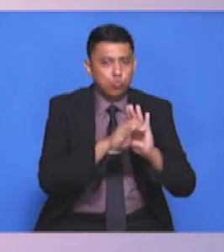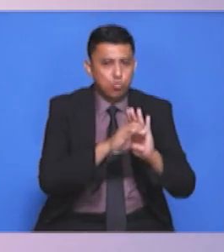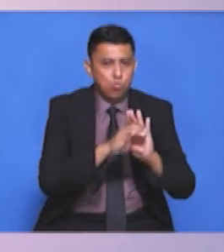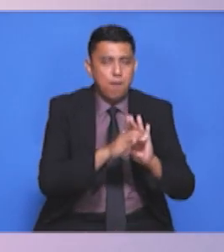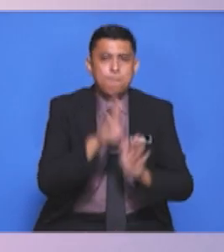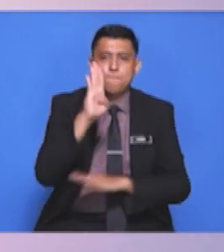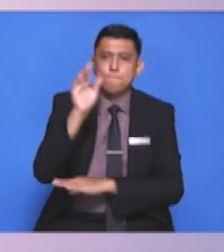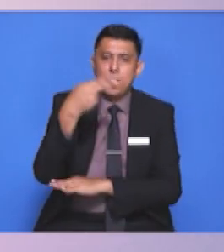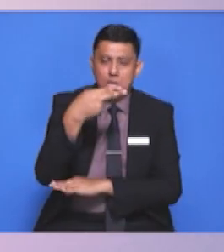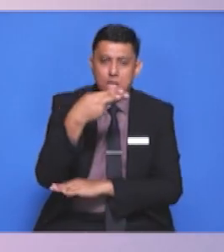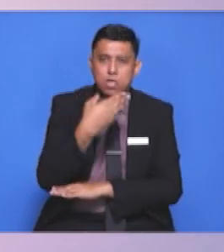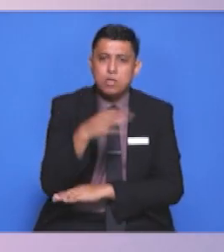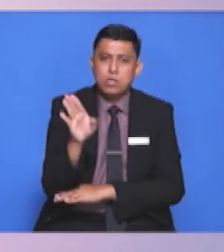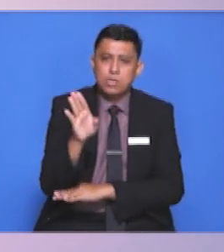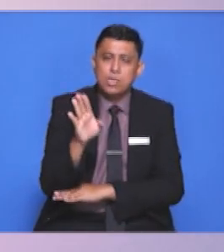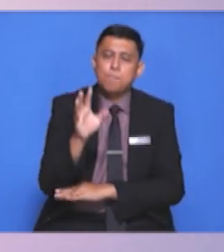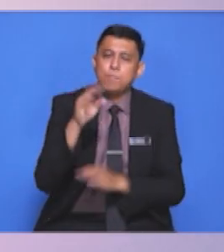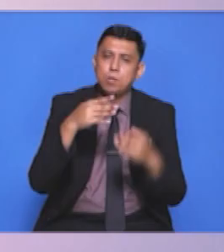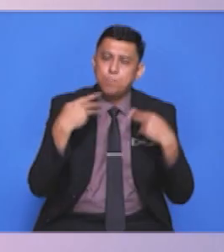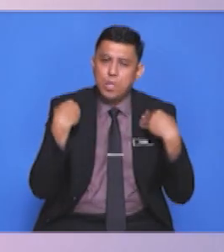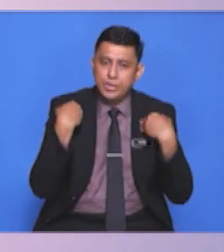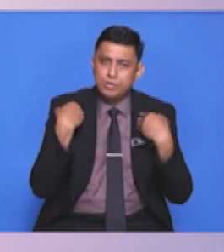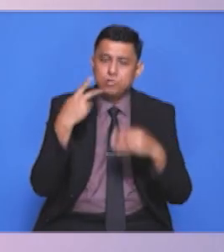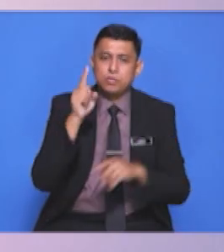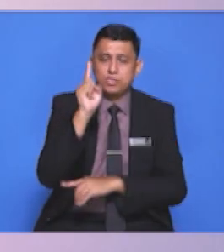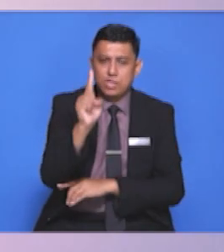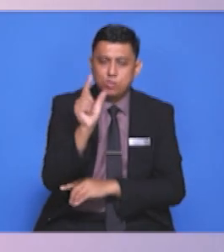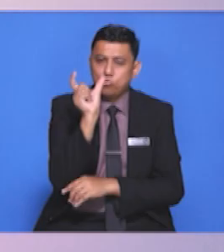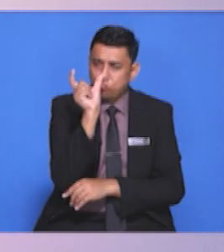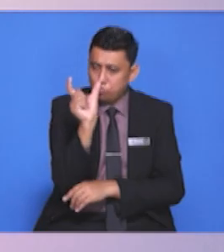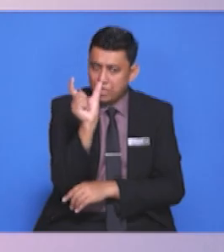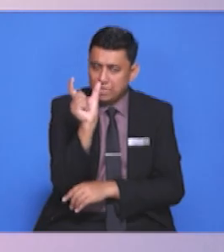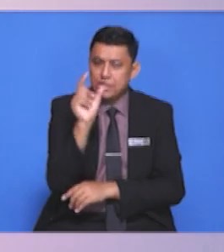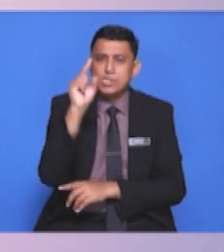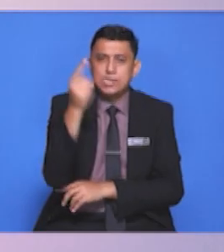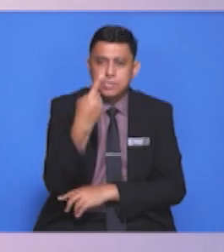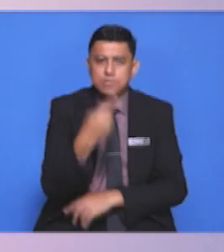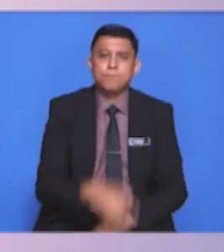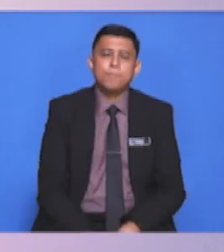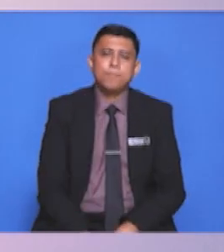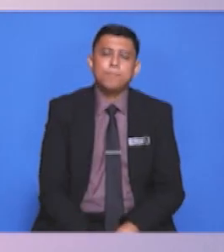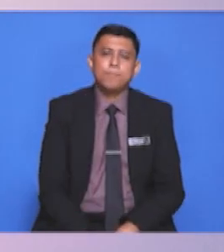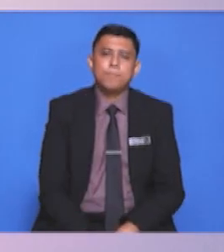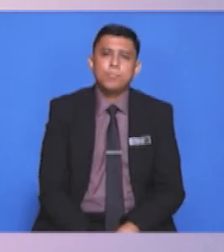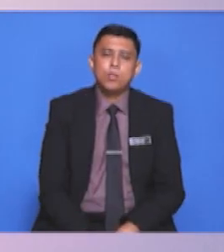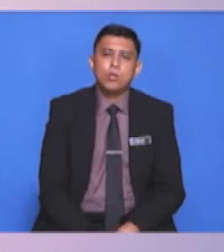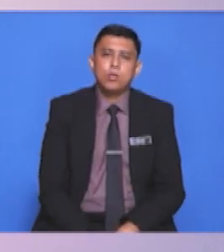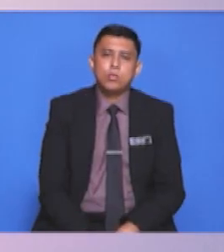perkataan Pak mempunyai satu suku kata sahaja manakala